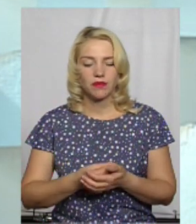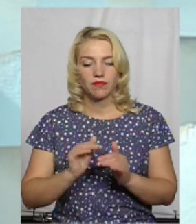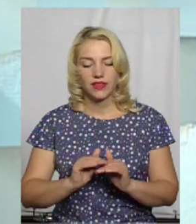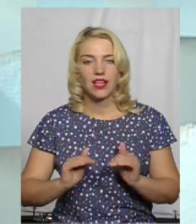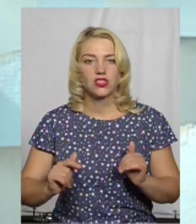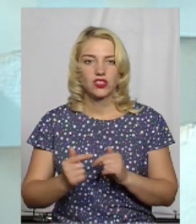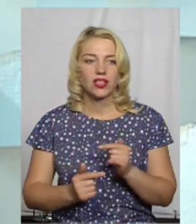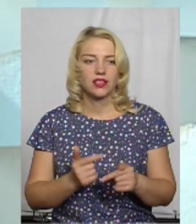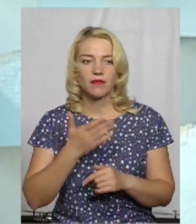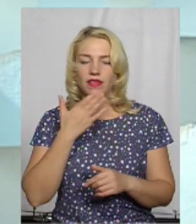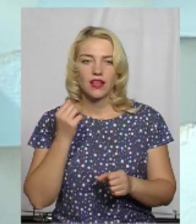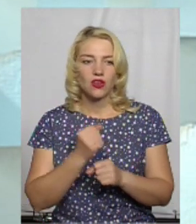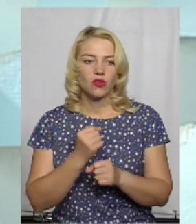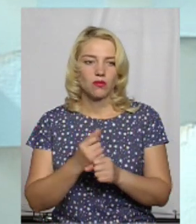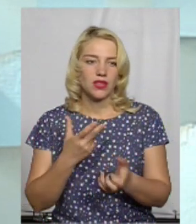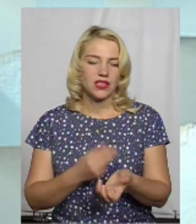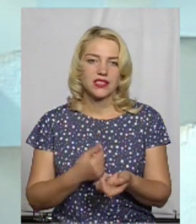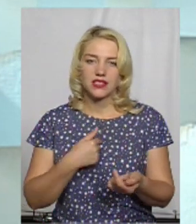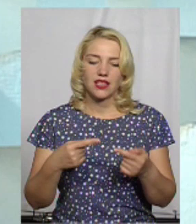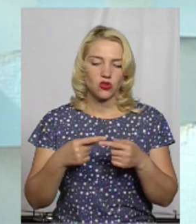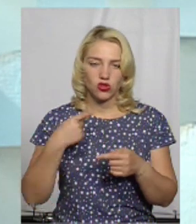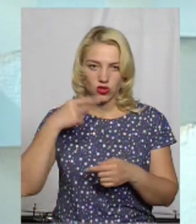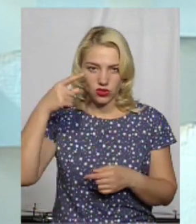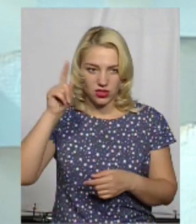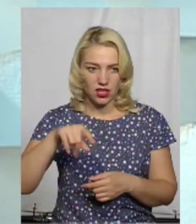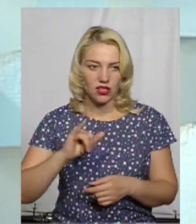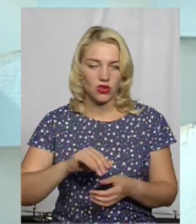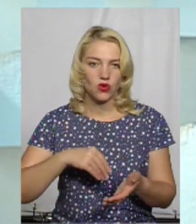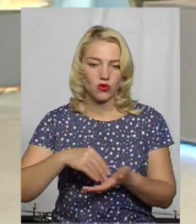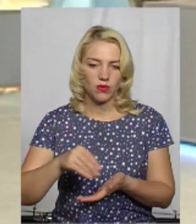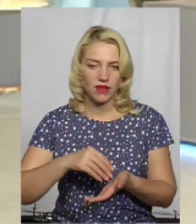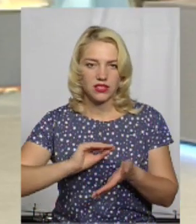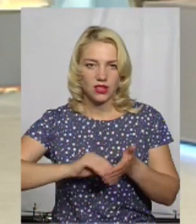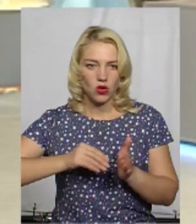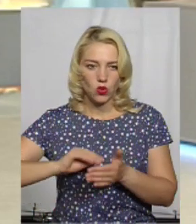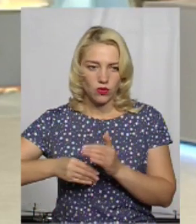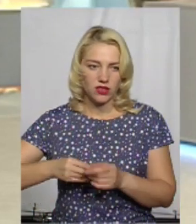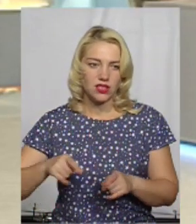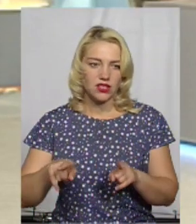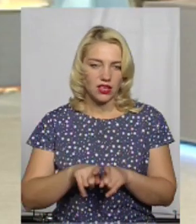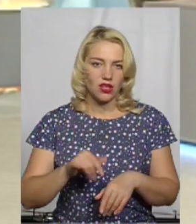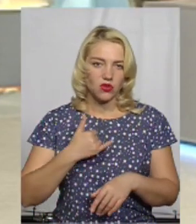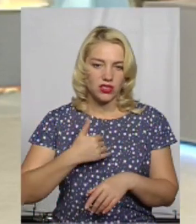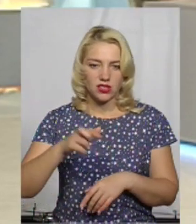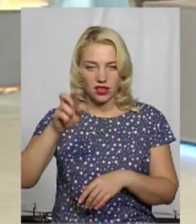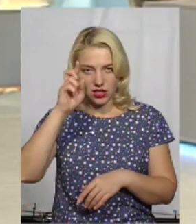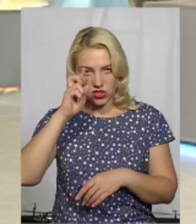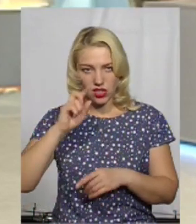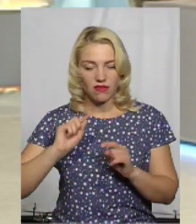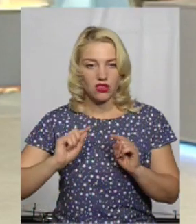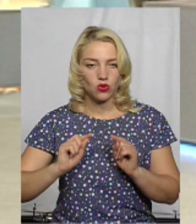нащадкам не робили вакцинацію. Це я знаю точно. І купувались довідки. Ну, така в нас держава.